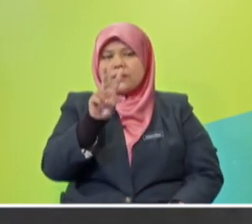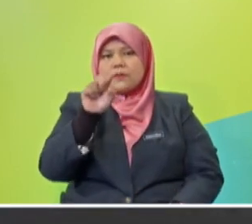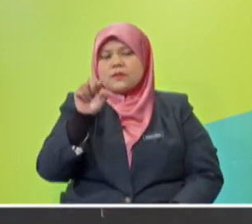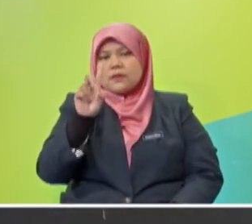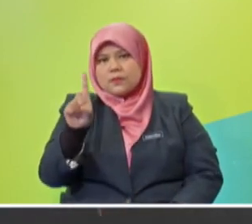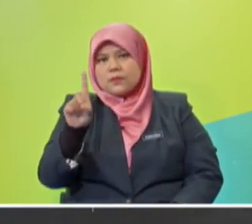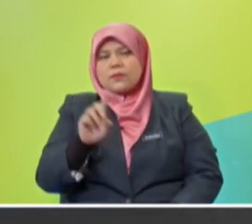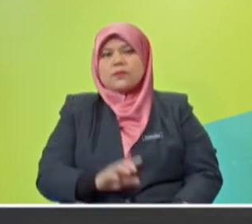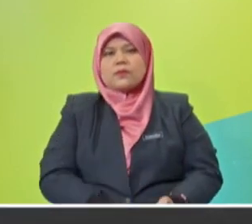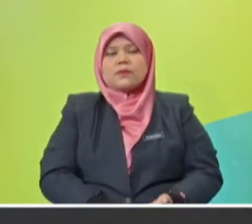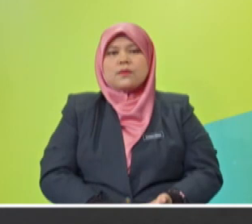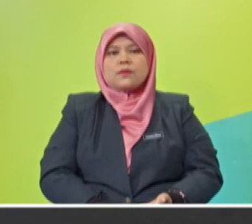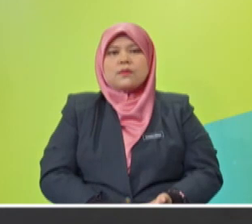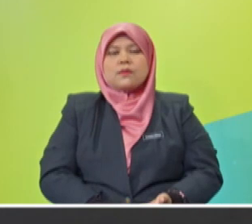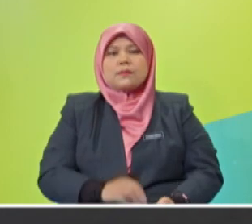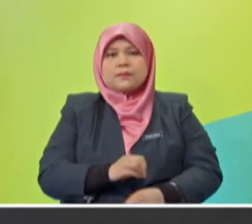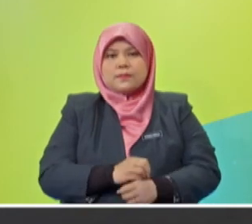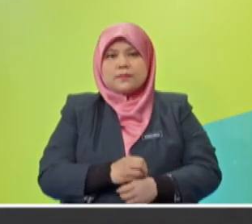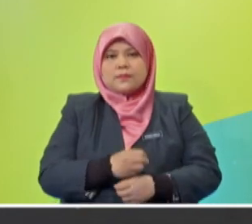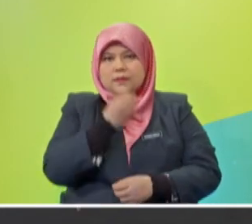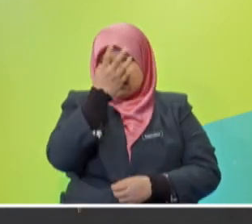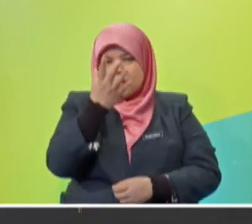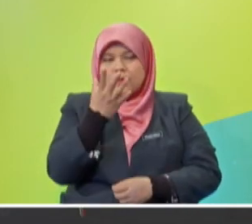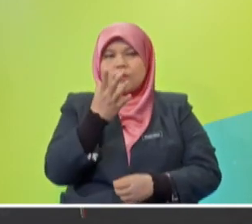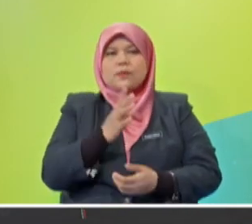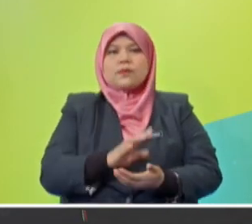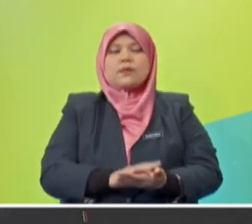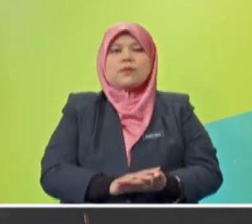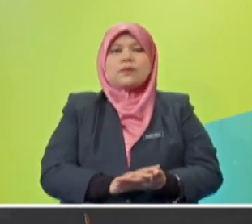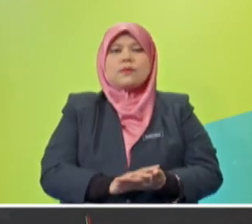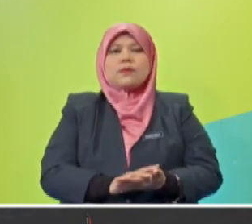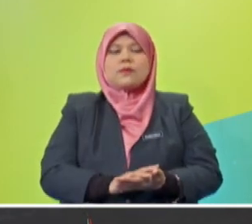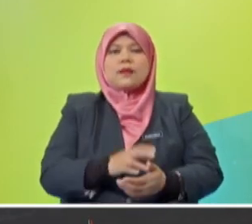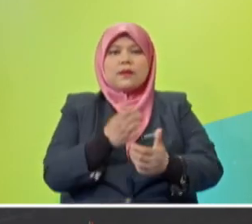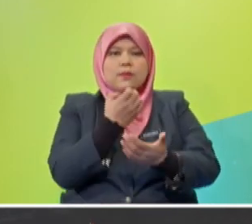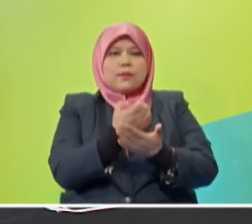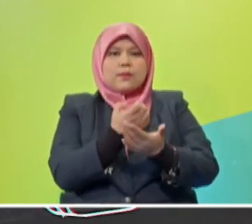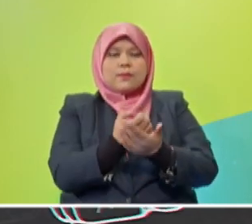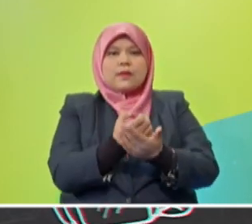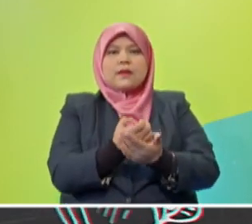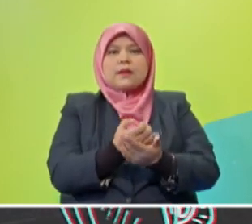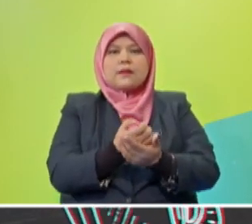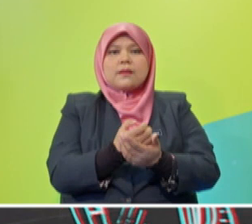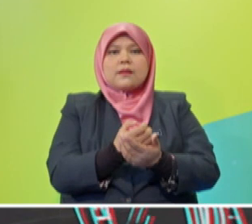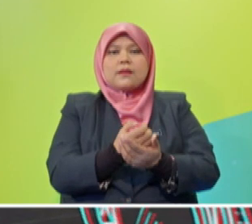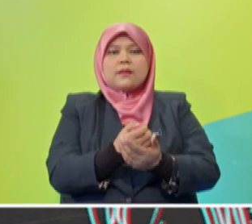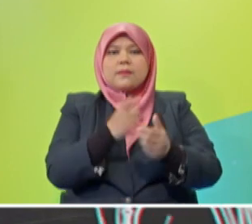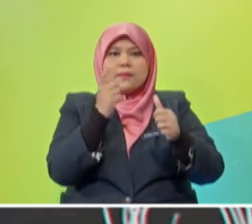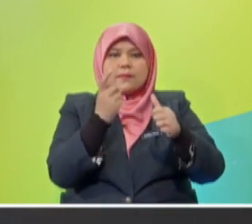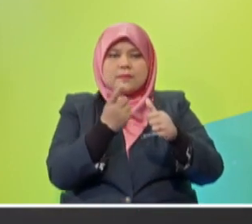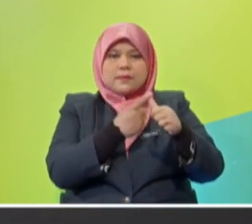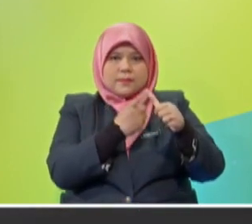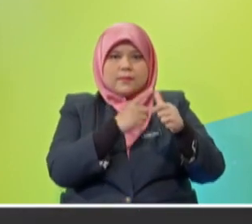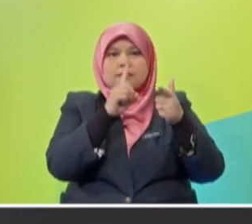3.2.1. Menjelaskan jenis kegiatan ekonomi prima, sekunder dan tertiar di Malaysia. Okey, standard yang